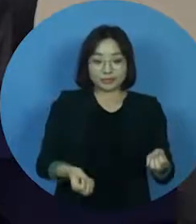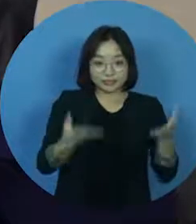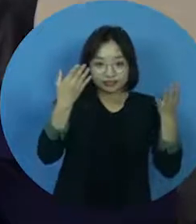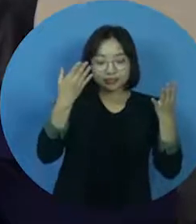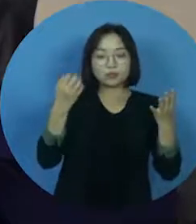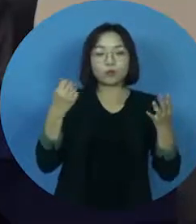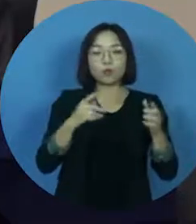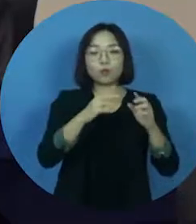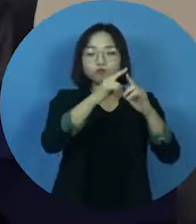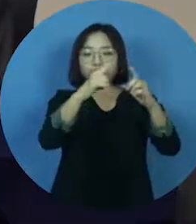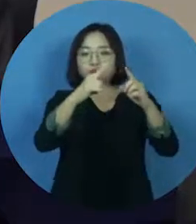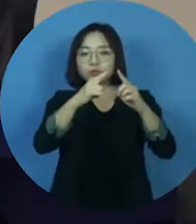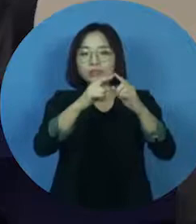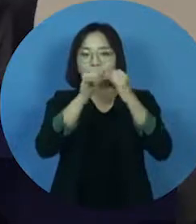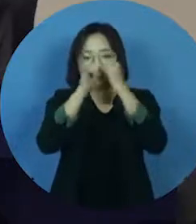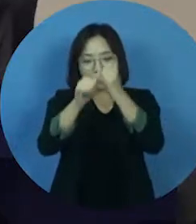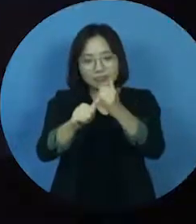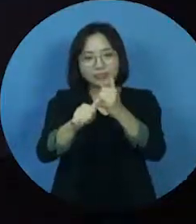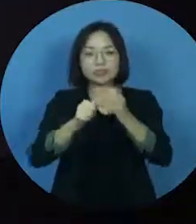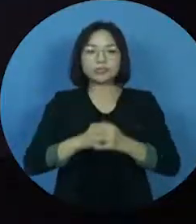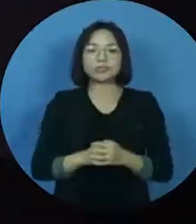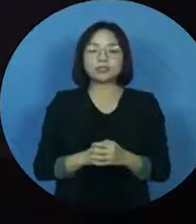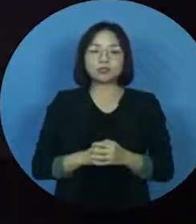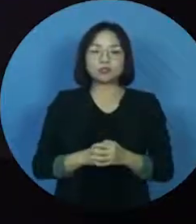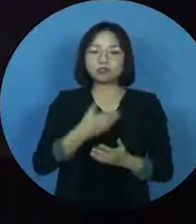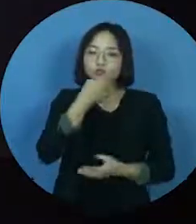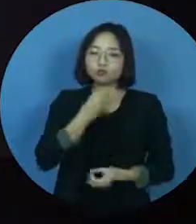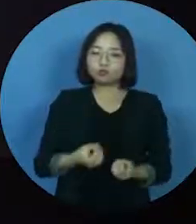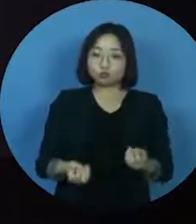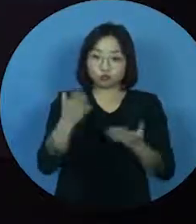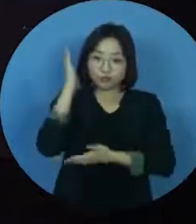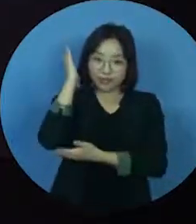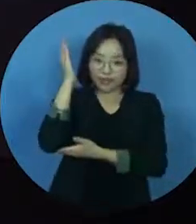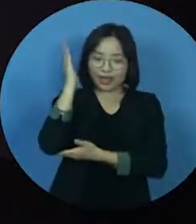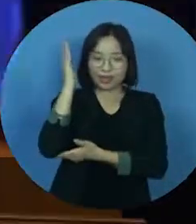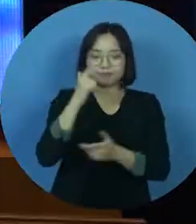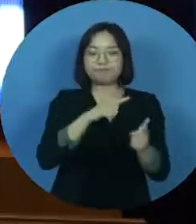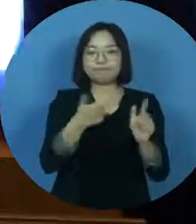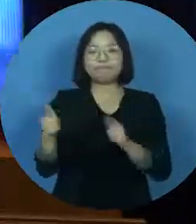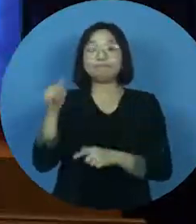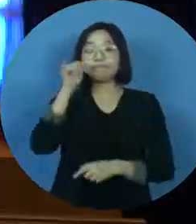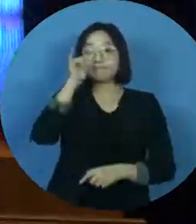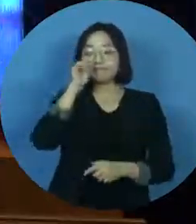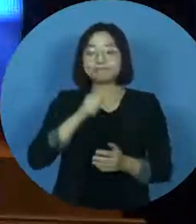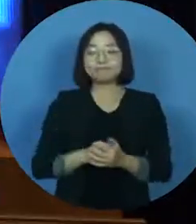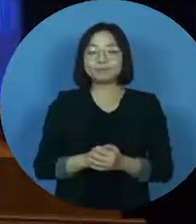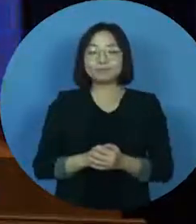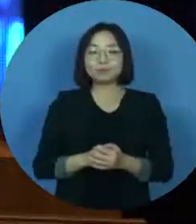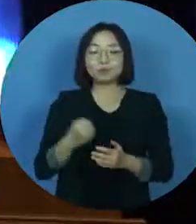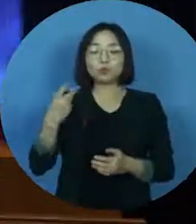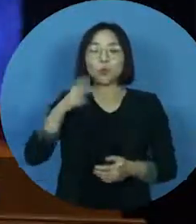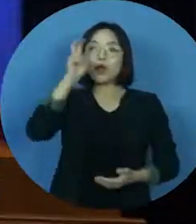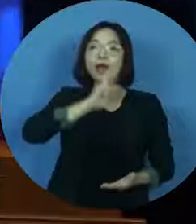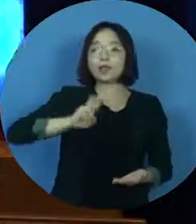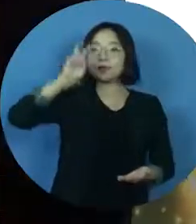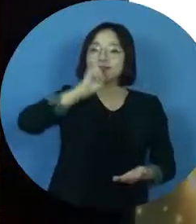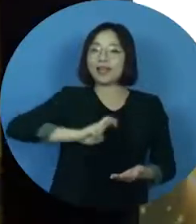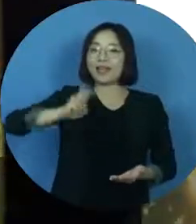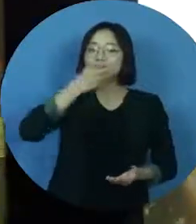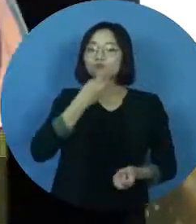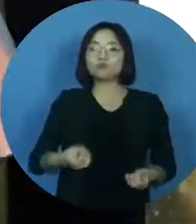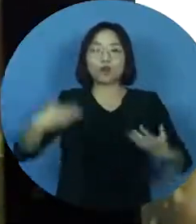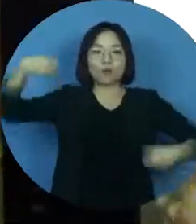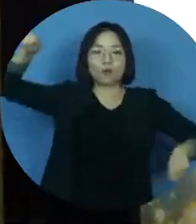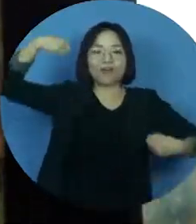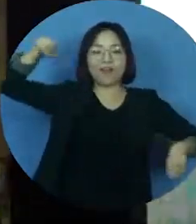행사는 개막식을 시작으로 부대 행사별 시상식과 대회사, 축사순으로 진행됐는데요. 특히 가요제와 축하